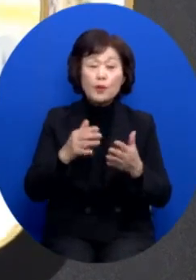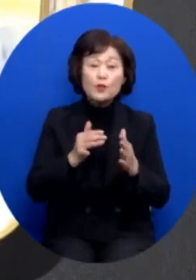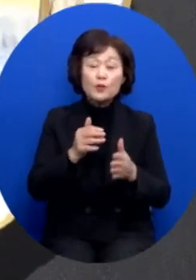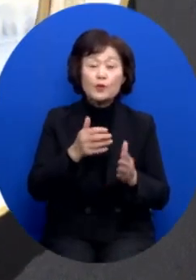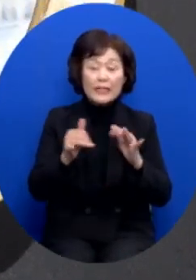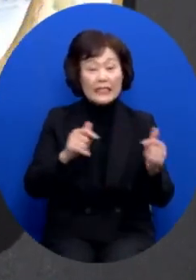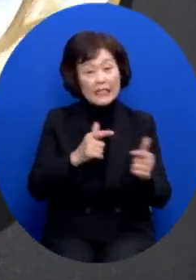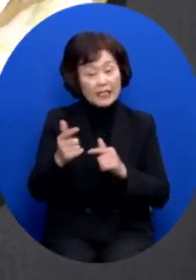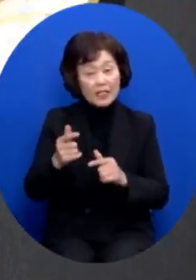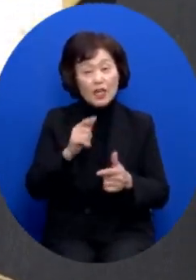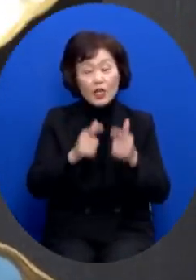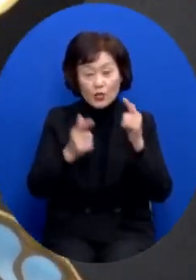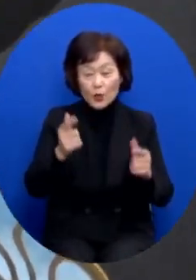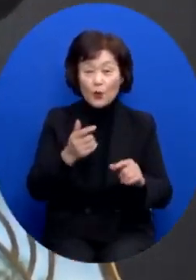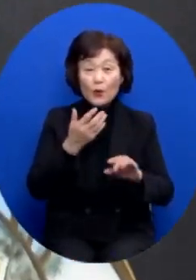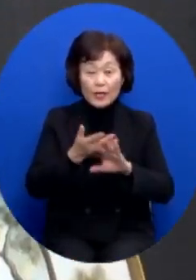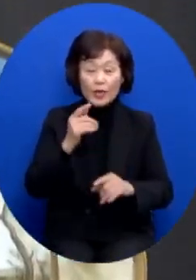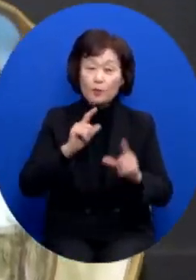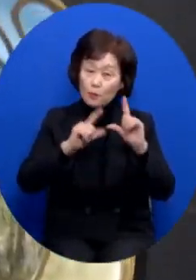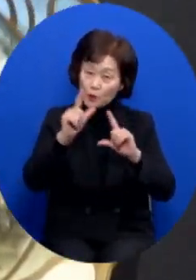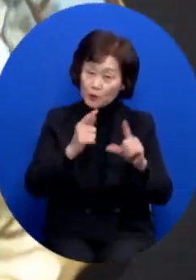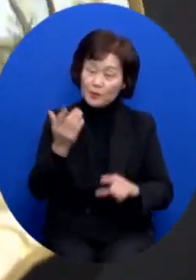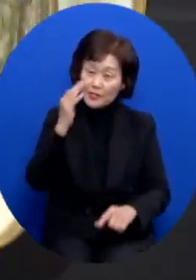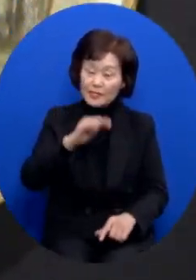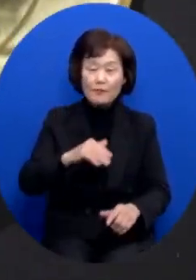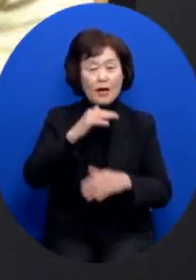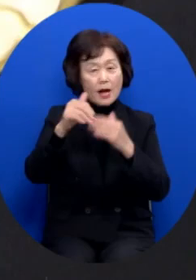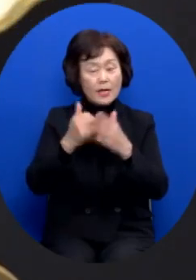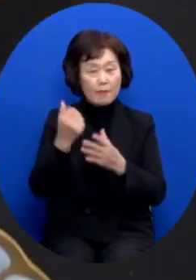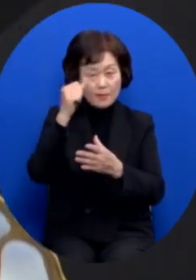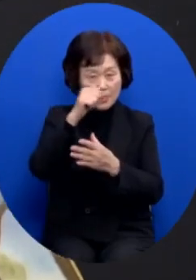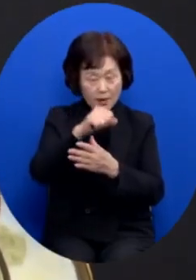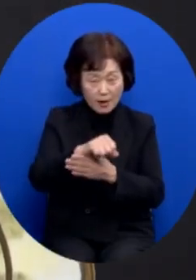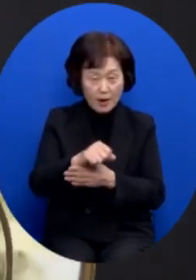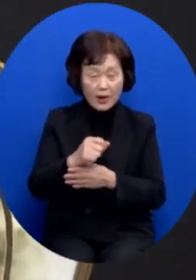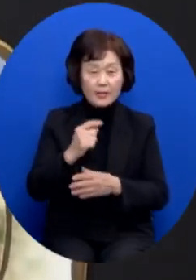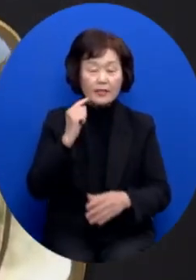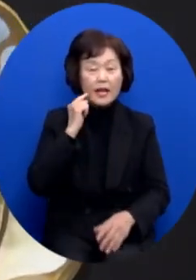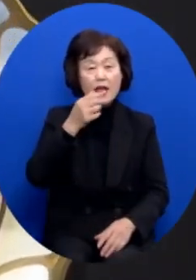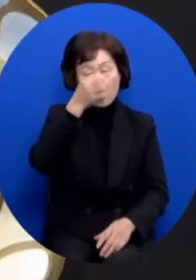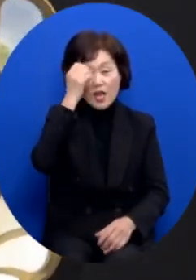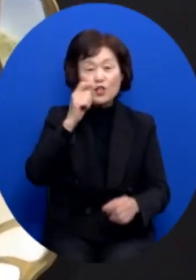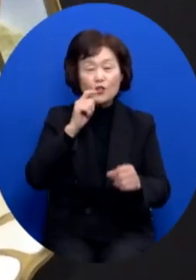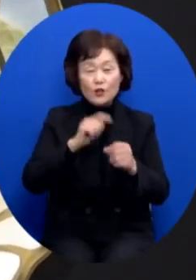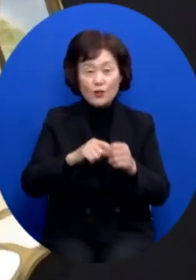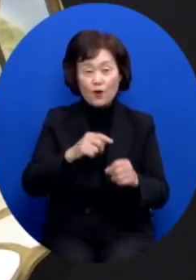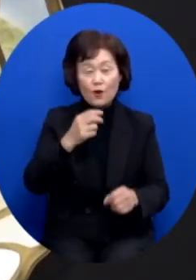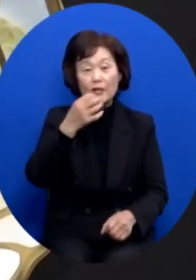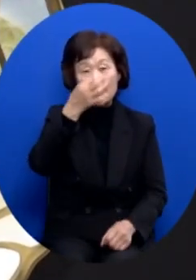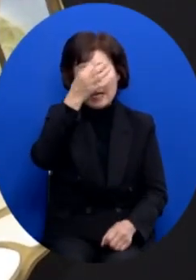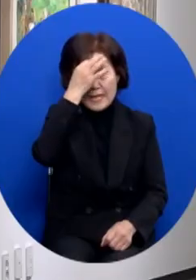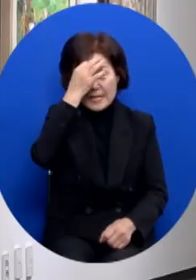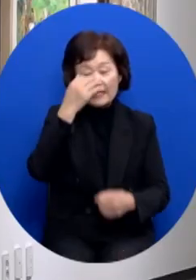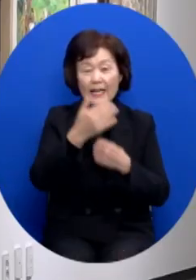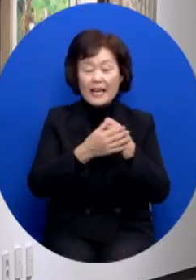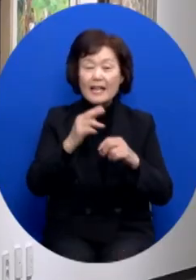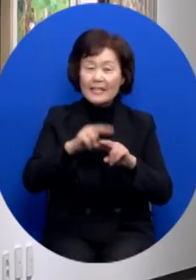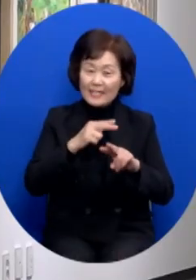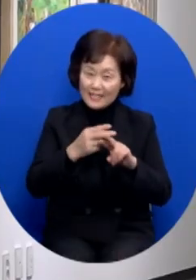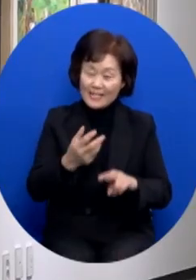다른 모습이지만 하나님이 허락하신 예술적인 달란트를 가지고 하나님을 영화롭게 하고자 마음을 같이